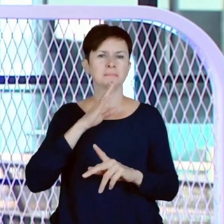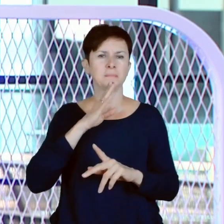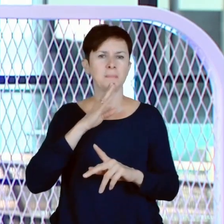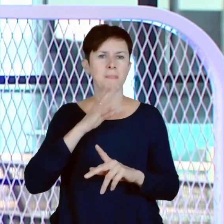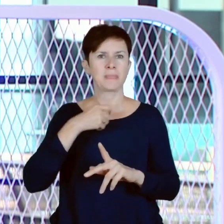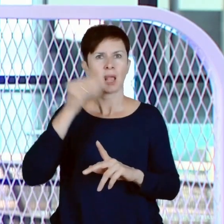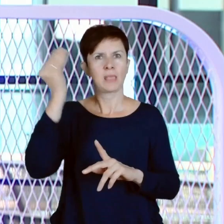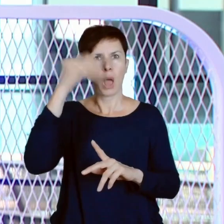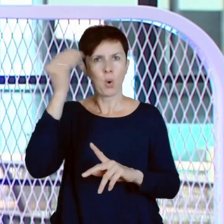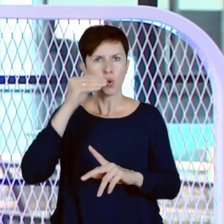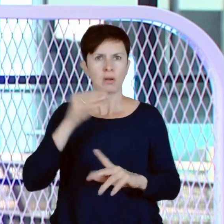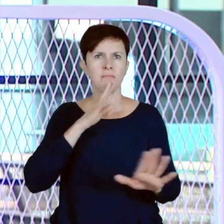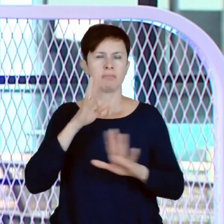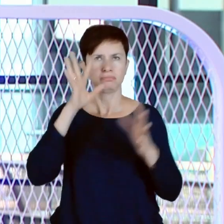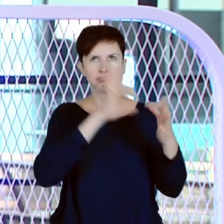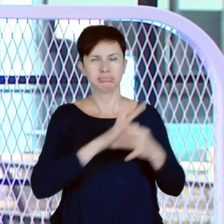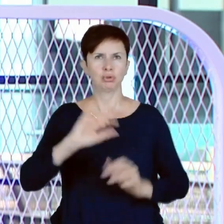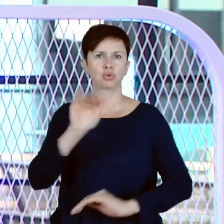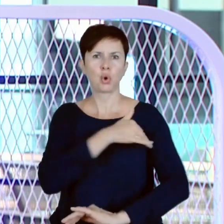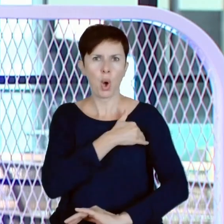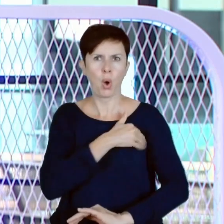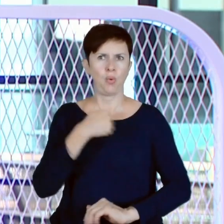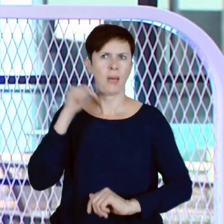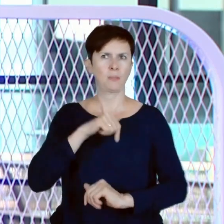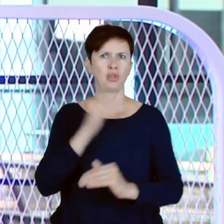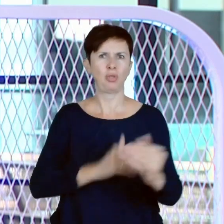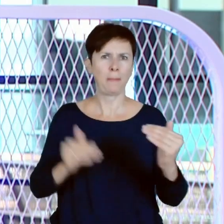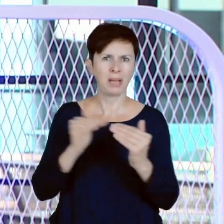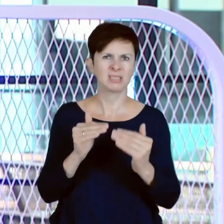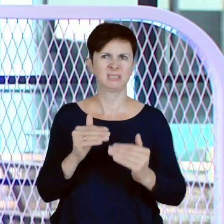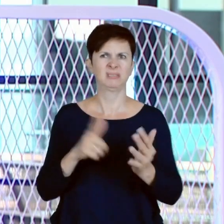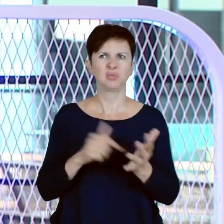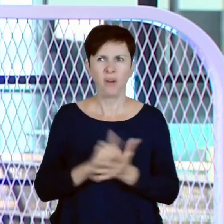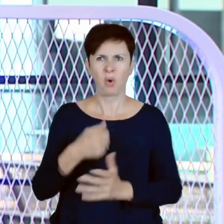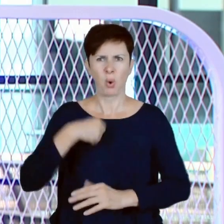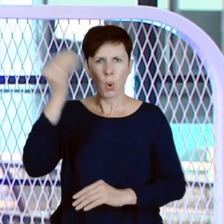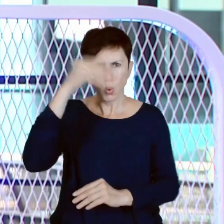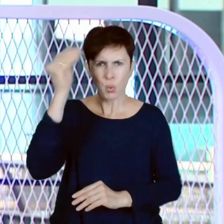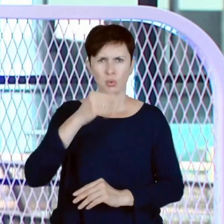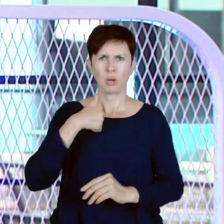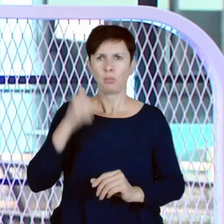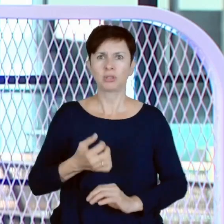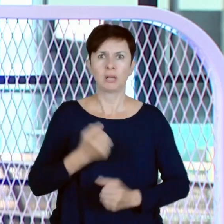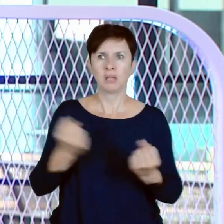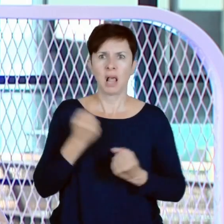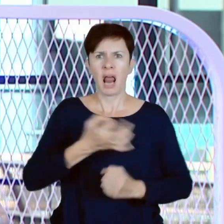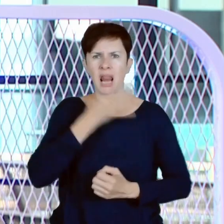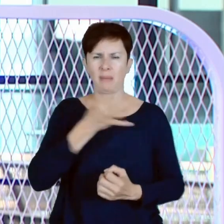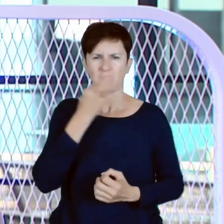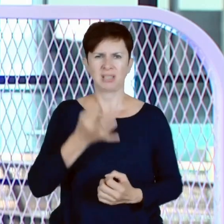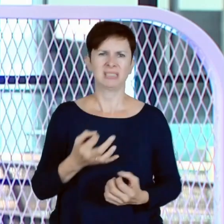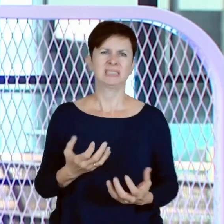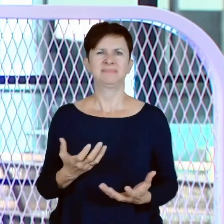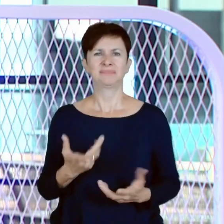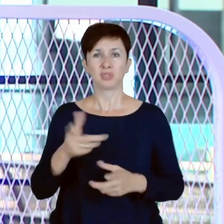tak? Jakby znowu trzeba się gdzieś do czegoś dopasowywać. Dlaczego ja się mam znowu czegoś uczyć i być lepszym? To jest dla mnie ciekawe, ale